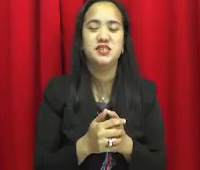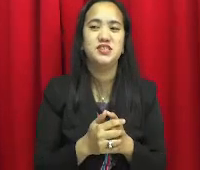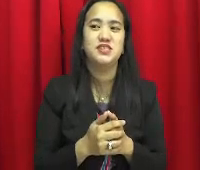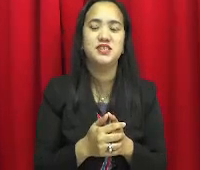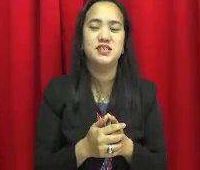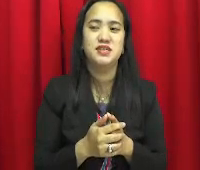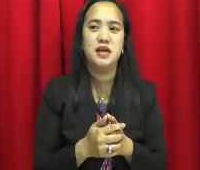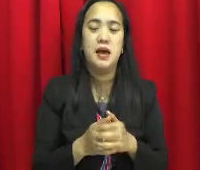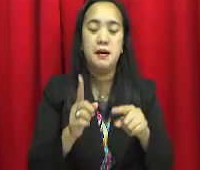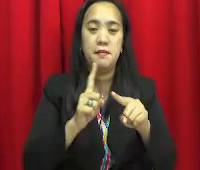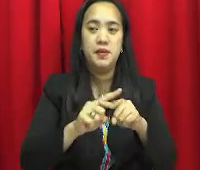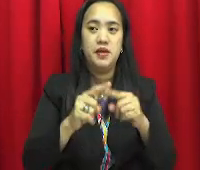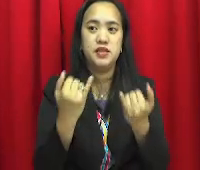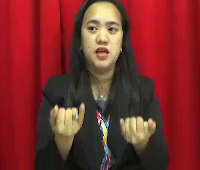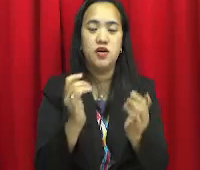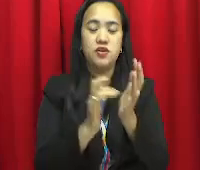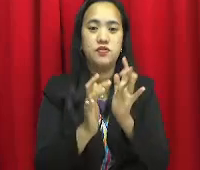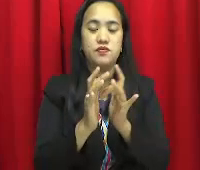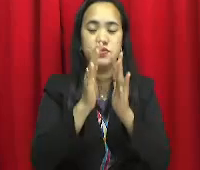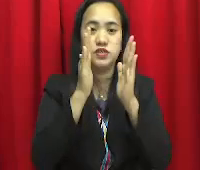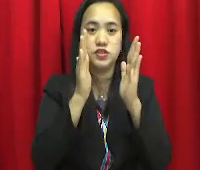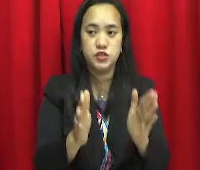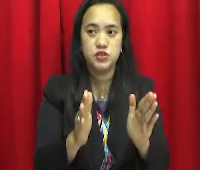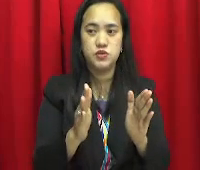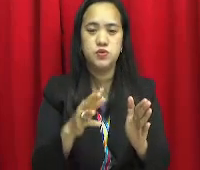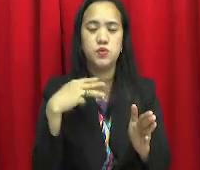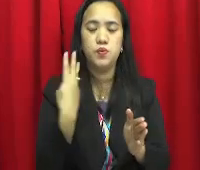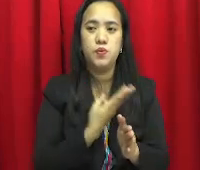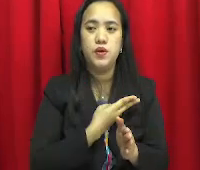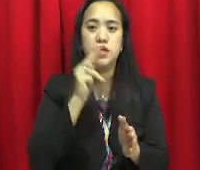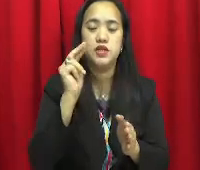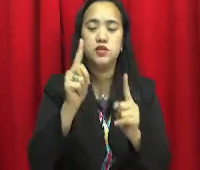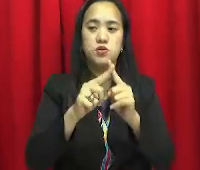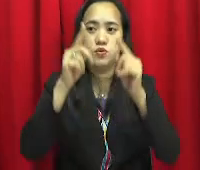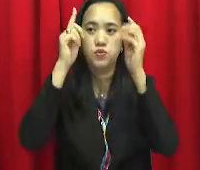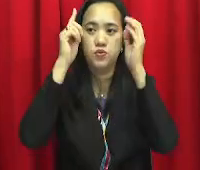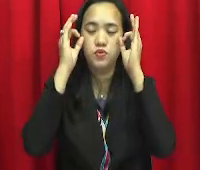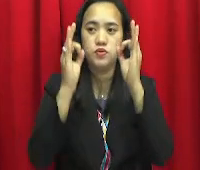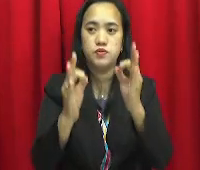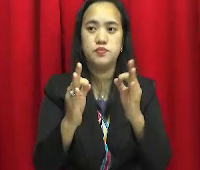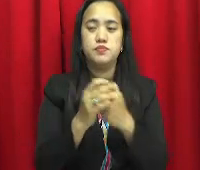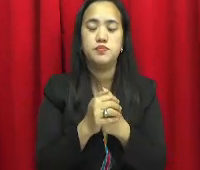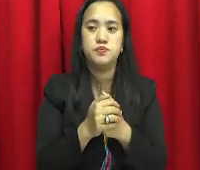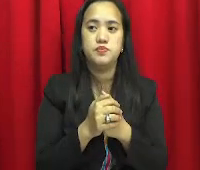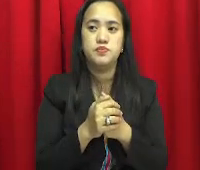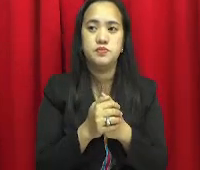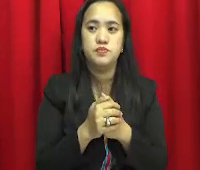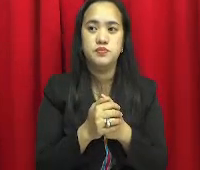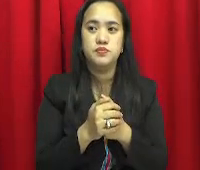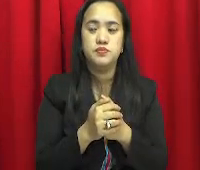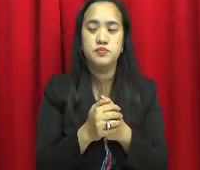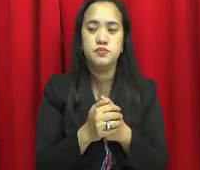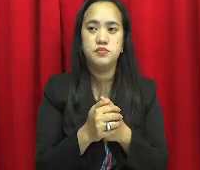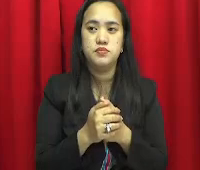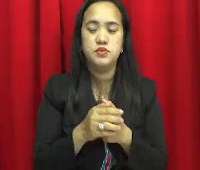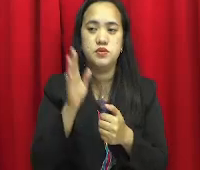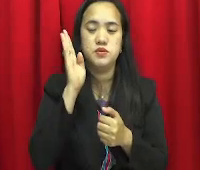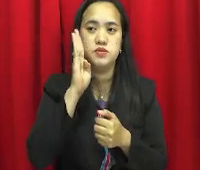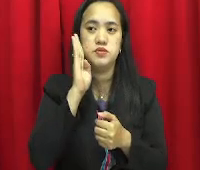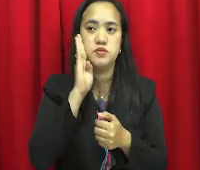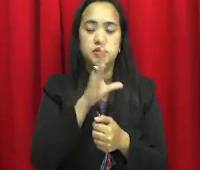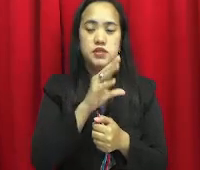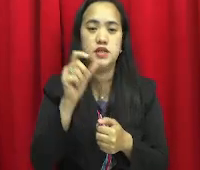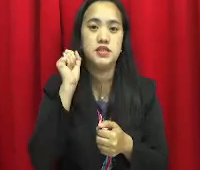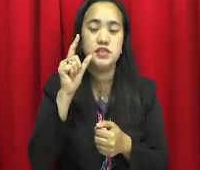bilang Kristiyano, mag-focus tayo kung ano yun. Yun yung sinasabi sa atin ni Pastor sa pulpito. At yung mga kapatiran natin, tignan mo yung buhay